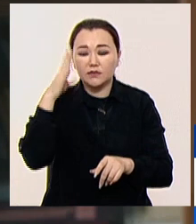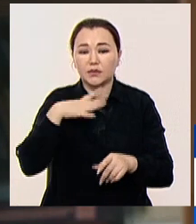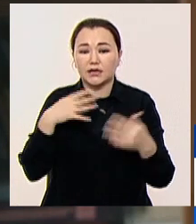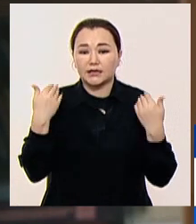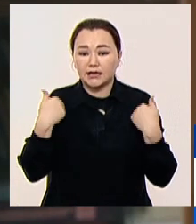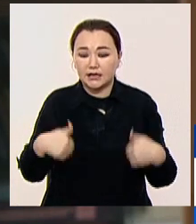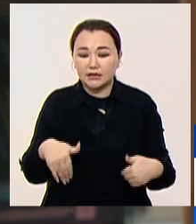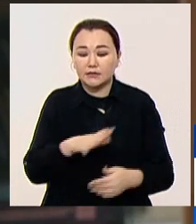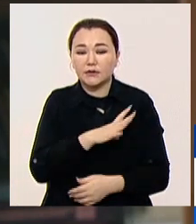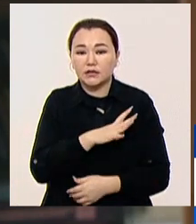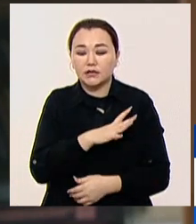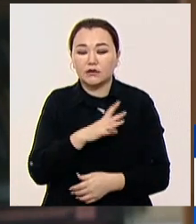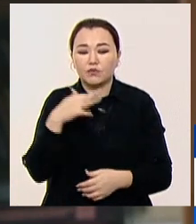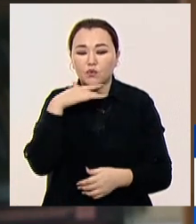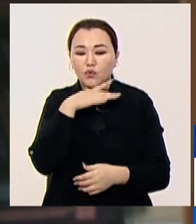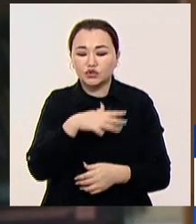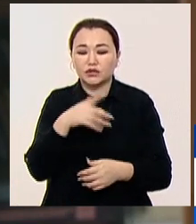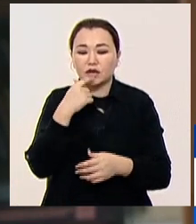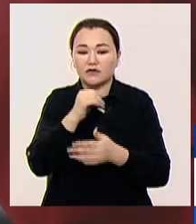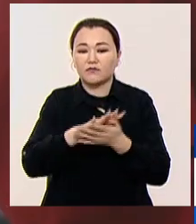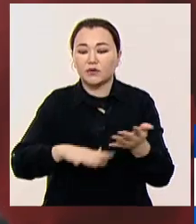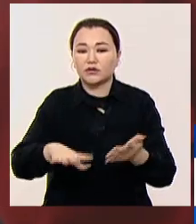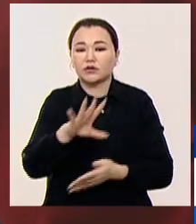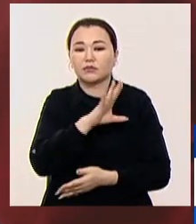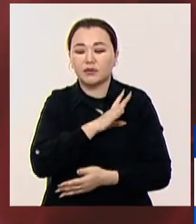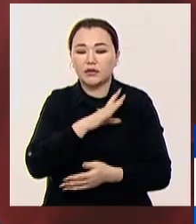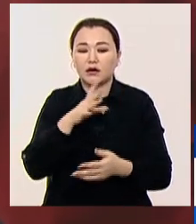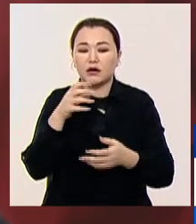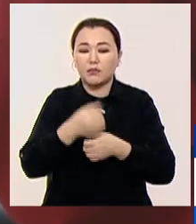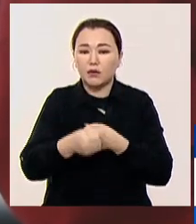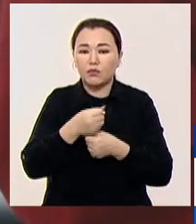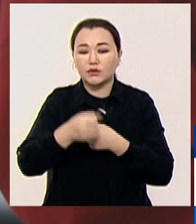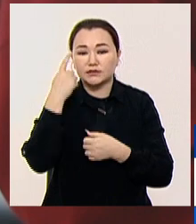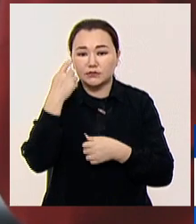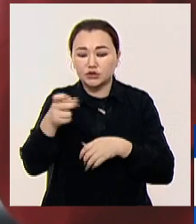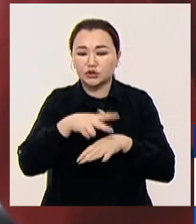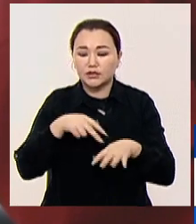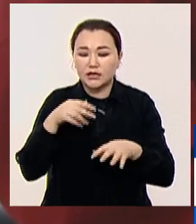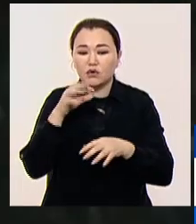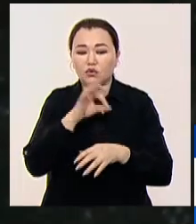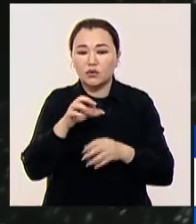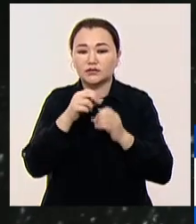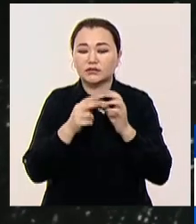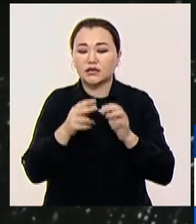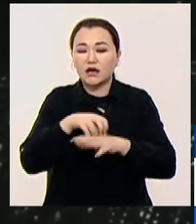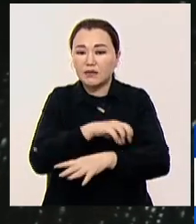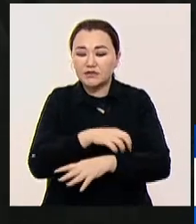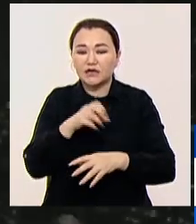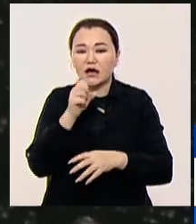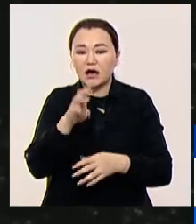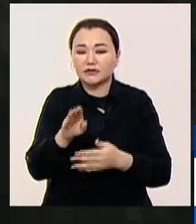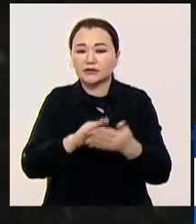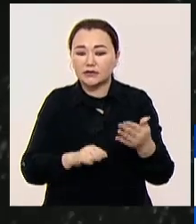теле множественные кровоподтеки. О побоях сообщили в инспекцию по делам несовершеннолетних. Был составлен акт, и